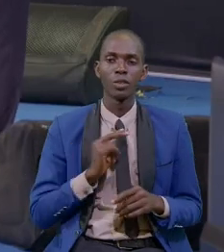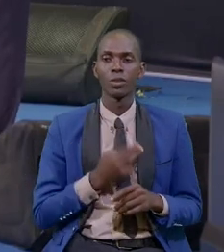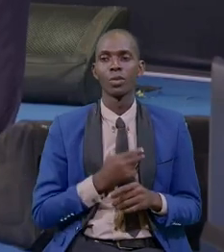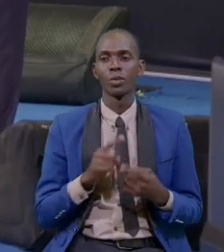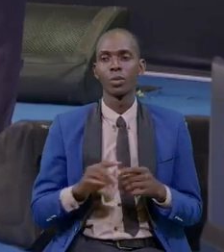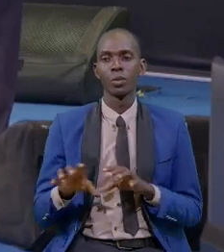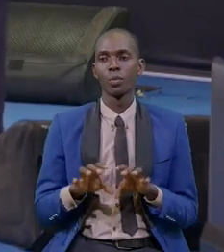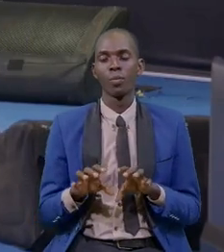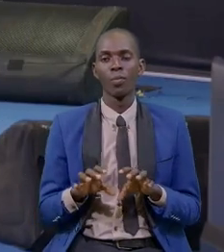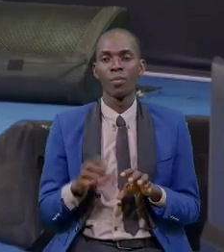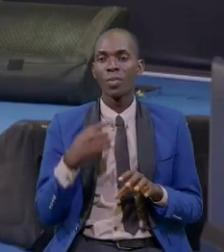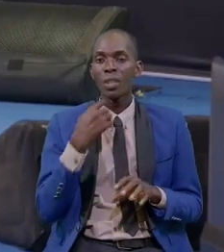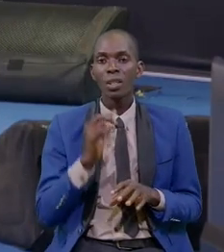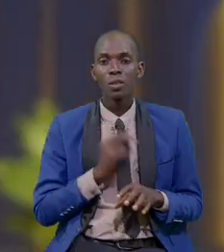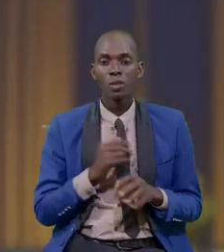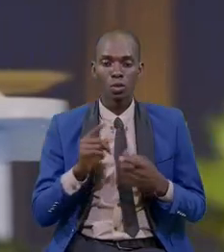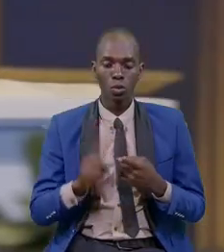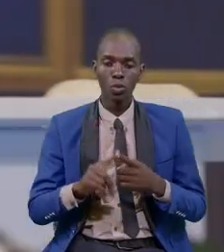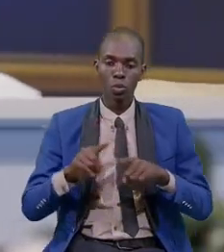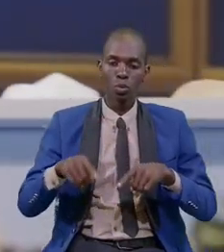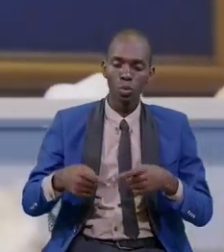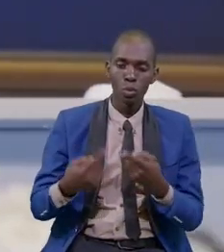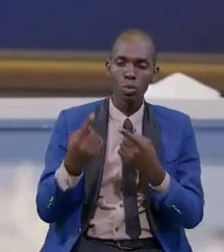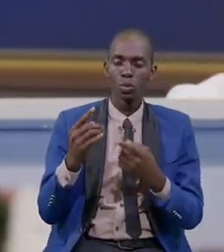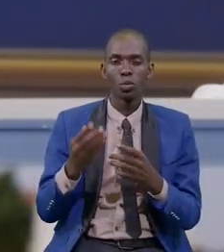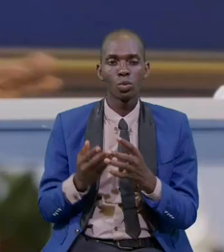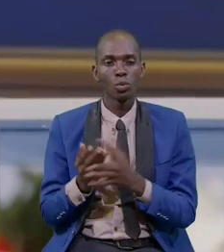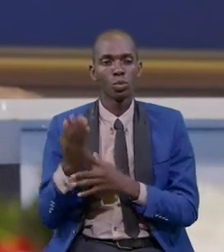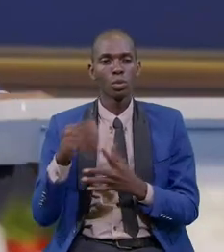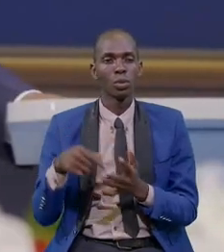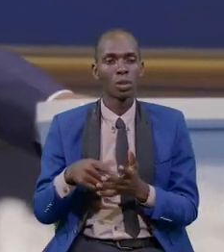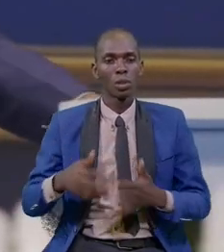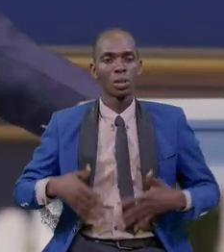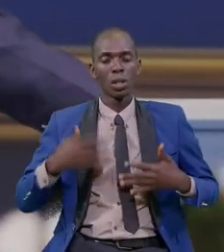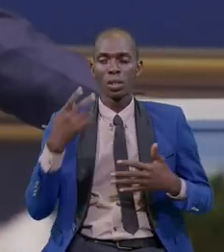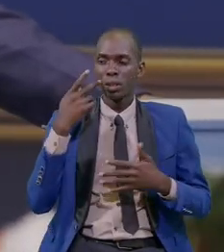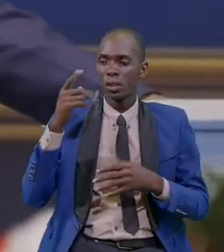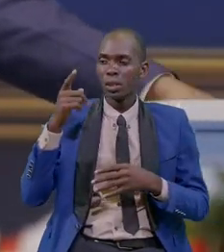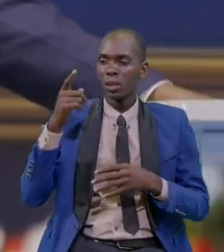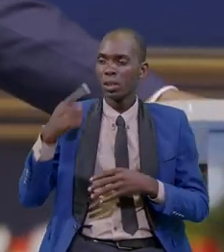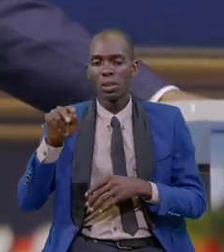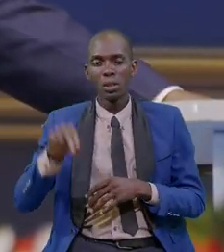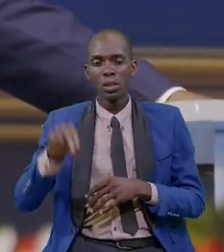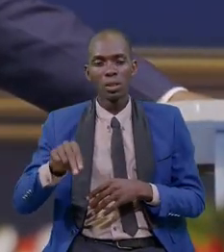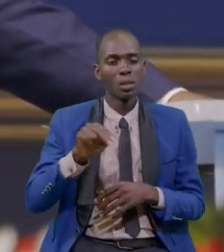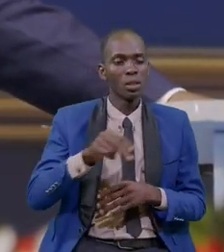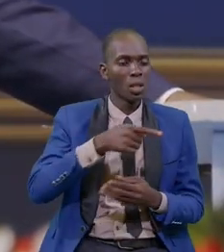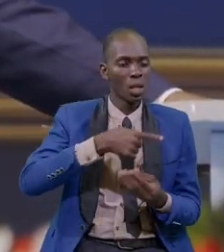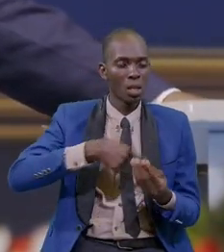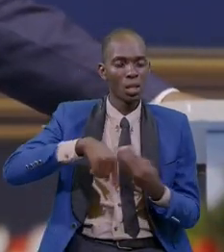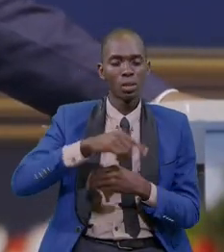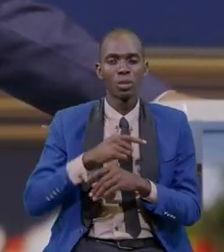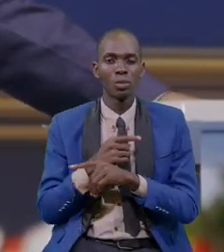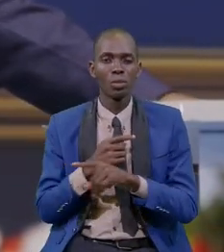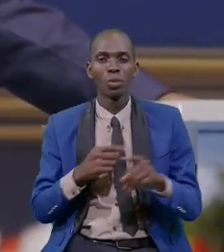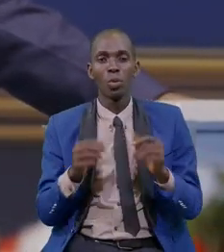la vie et regardez les besoins autour de vous. Et ces besoins qui sont autour de vous, avec les pieds forts que vous avez, avec